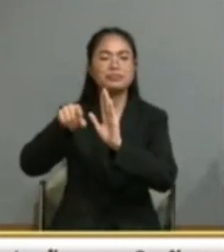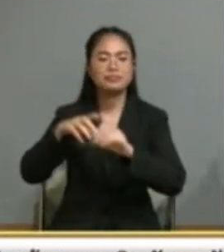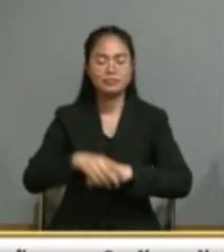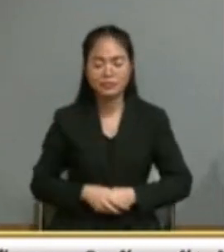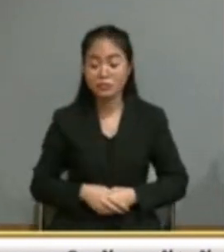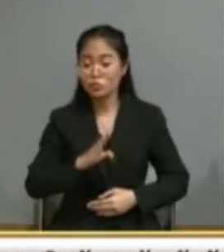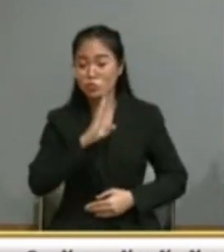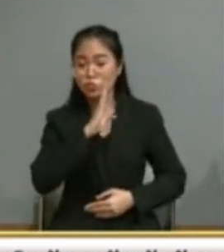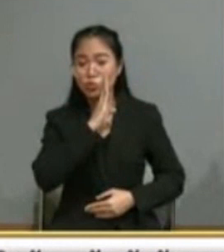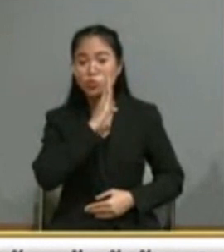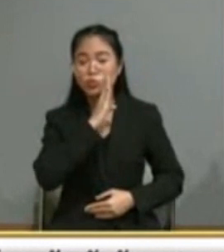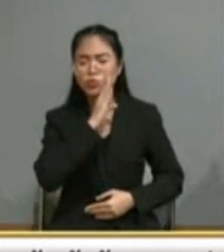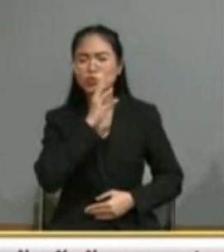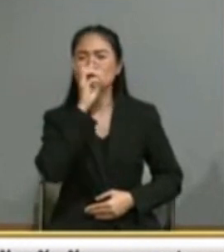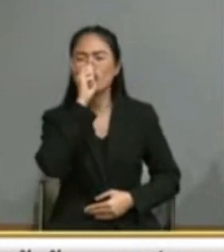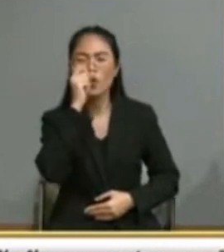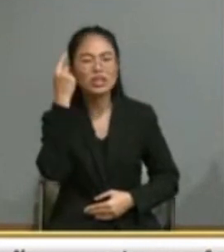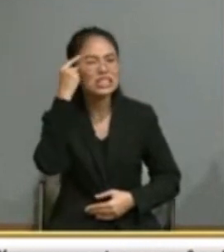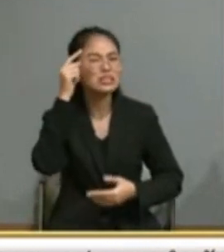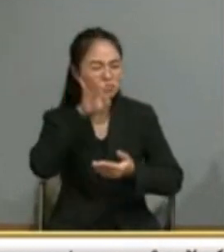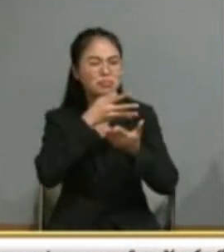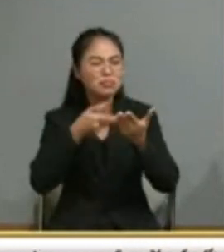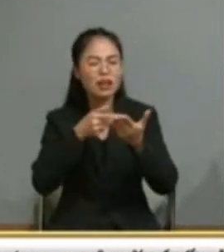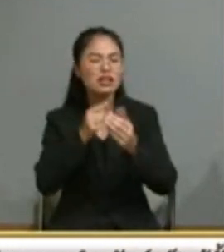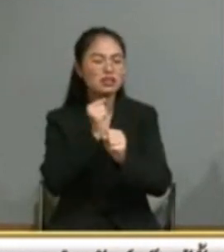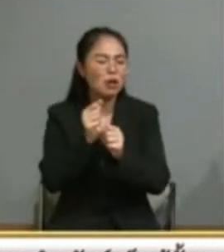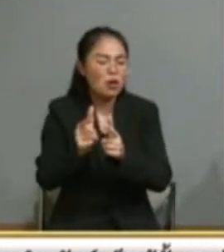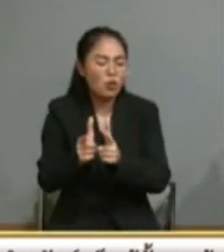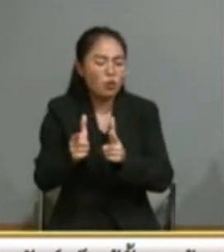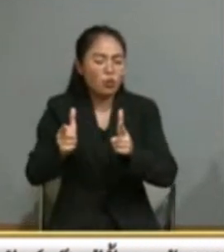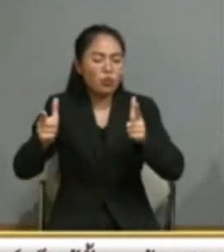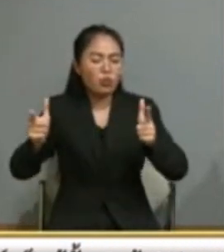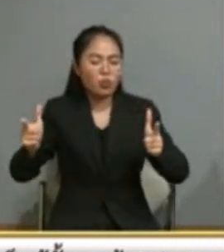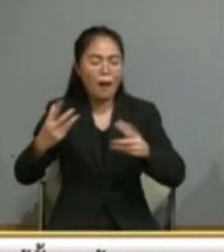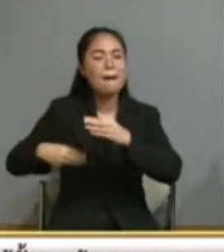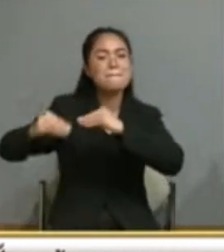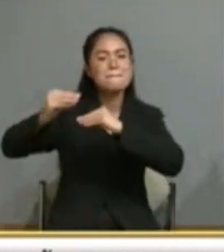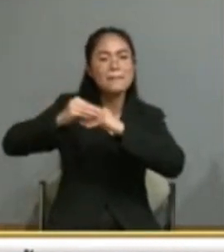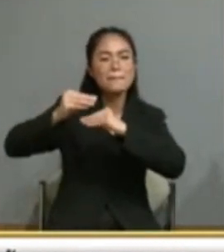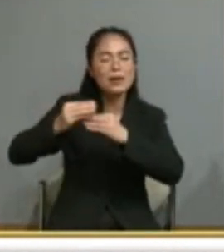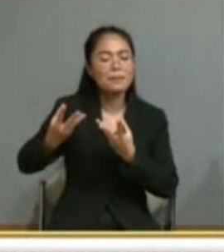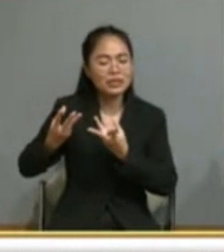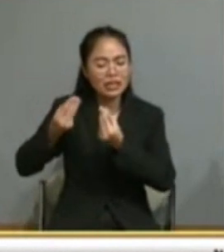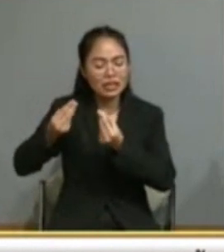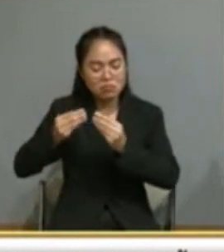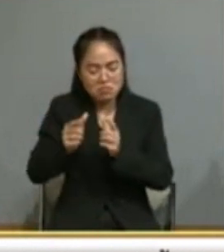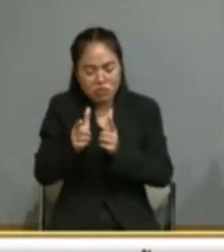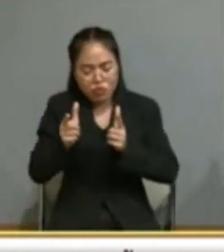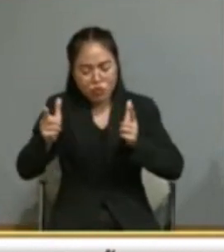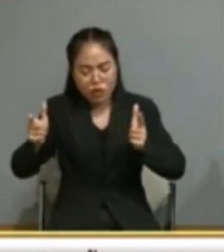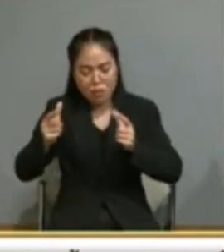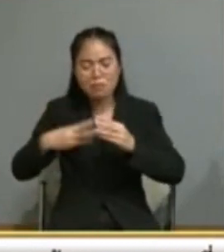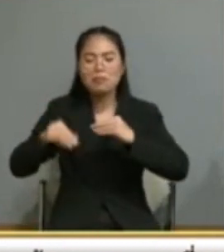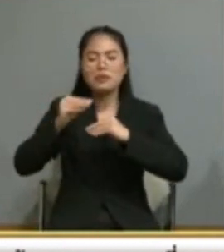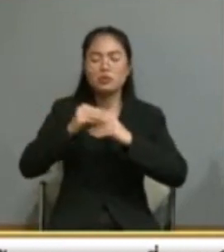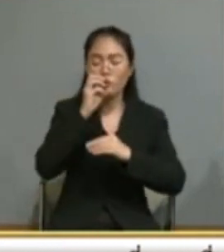ถ้าเกิดว่า ลองวางแผนที่จะขยายพ้ที่ไว้ ถ้าเวนคืนเพิ